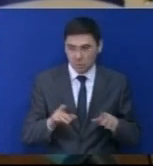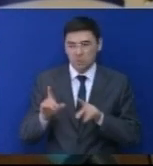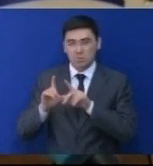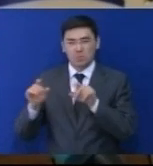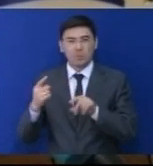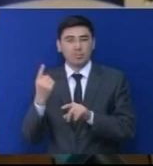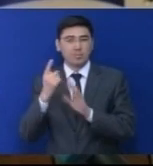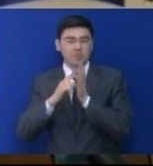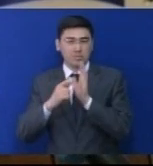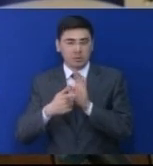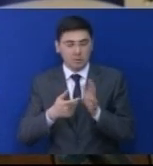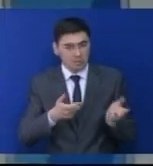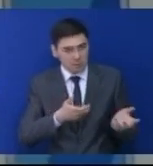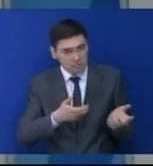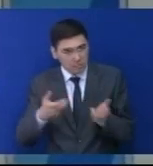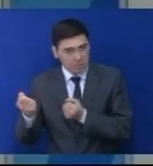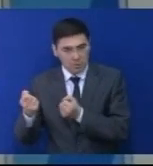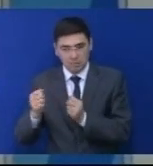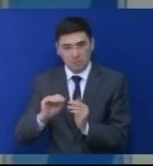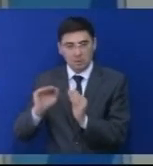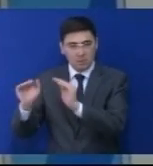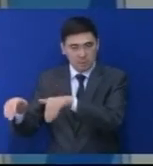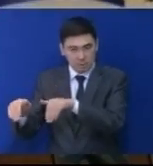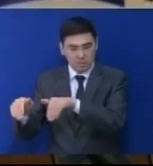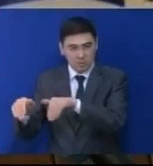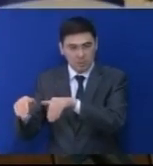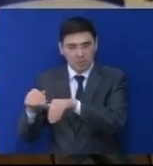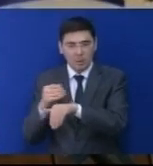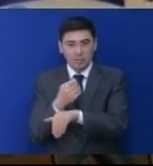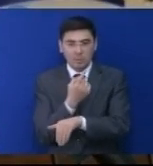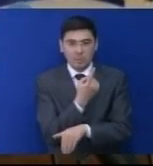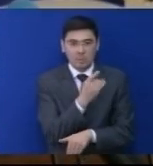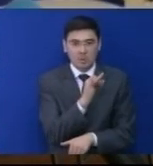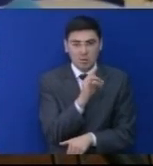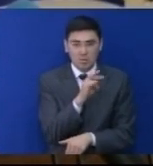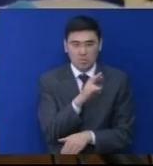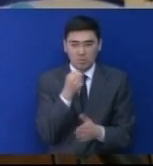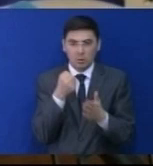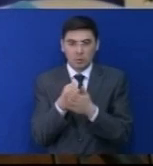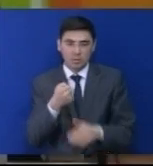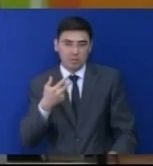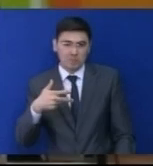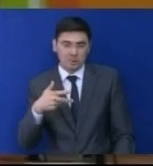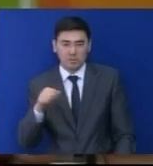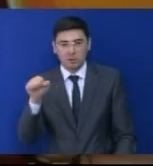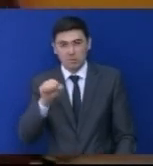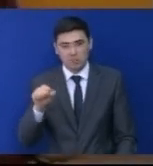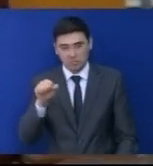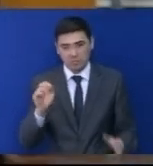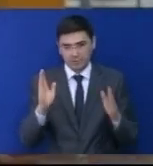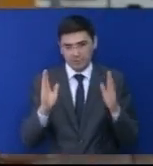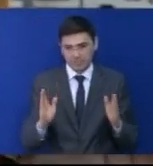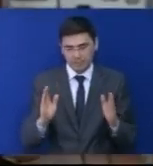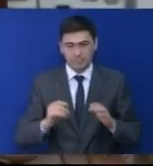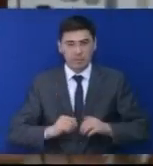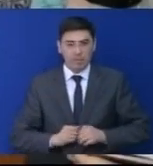балаларды 1-ші сыныпқа қабылдау ол 1-ші маусым айынан 30-шы тамыз айына дейін жүргізіледі. Айта кетерлігі,